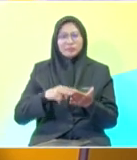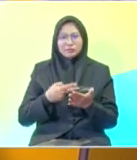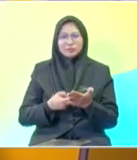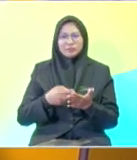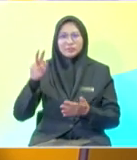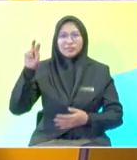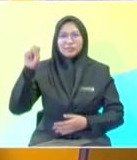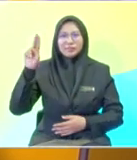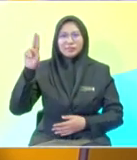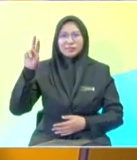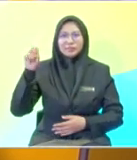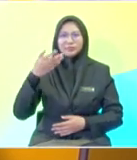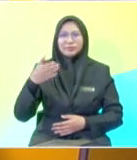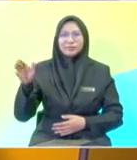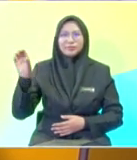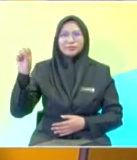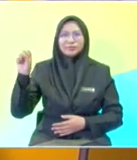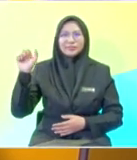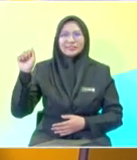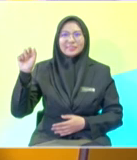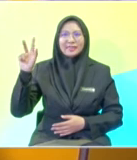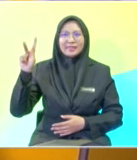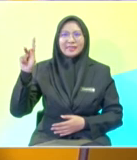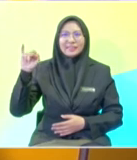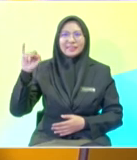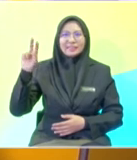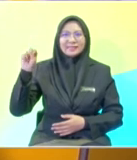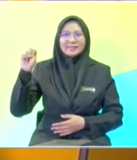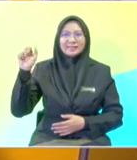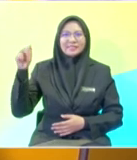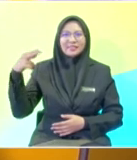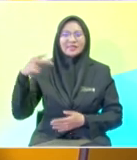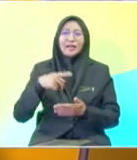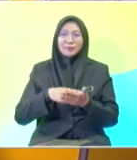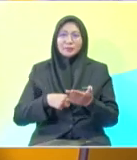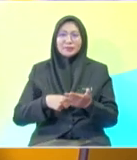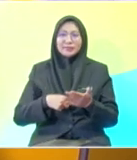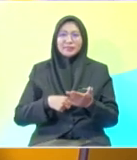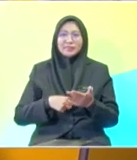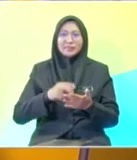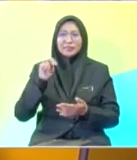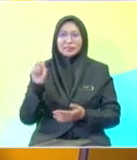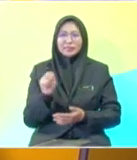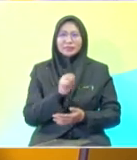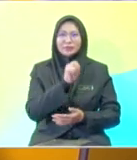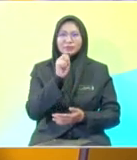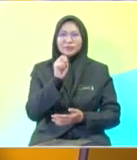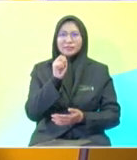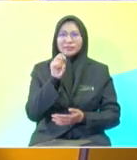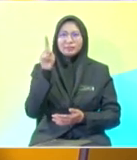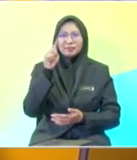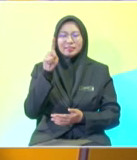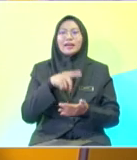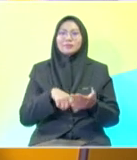dia nunsakinah tak kenal maka tak cinta kita berkenalan dulu dengan Nun Sakinah ialah